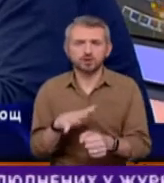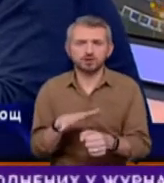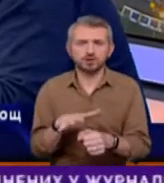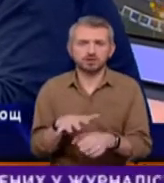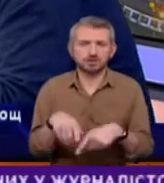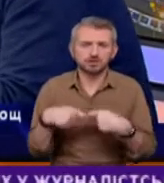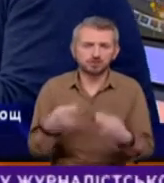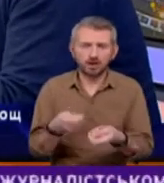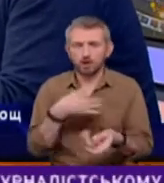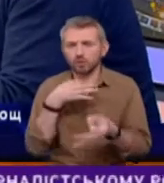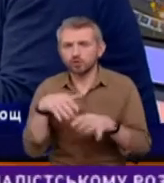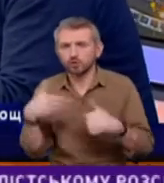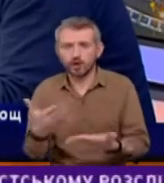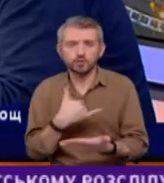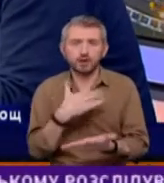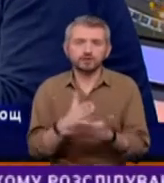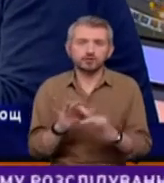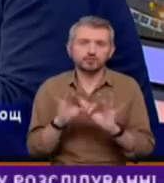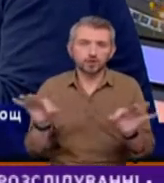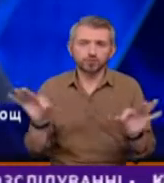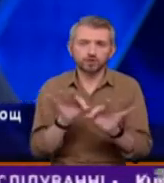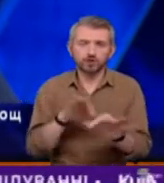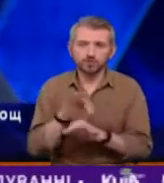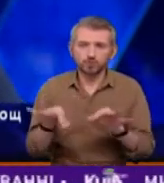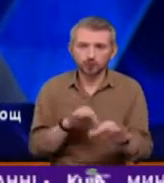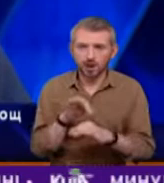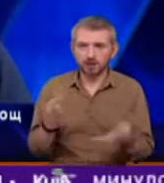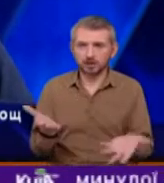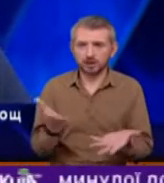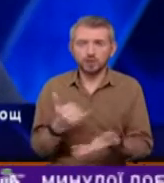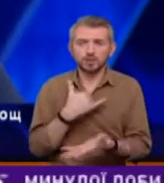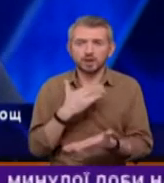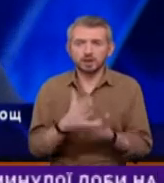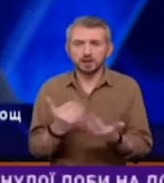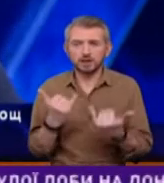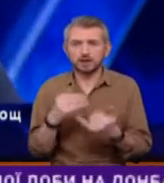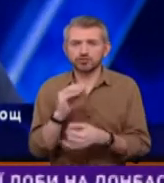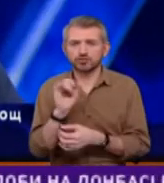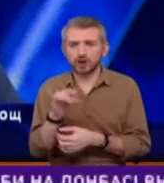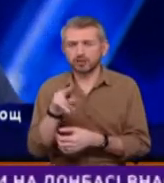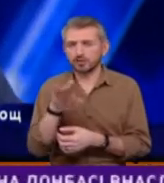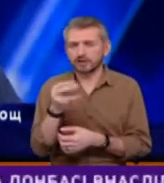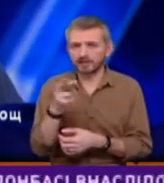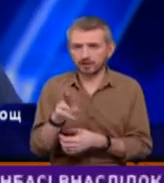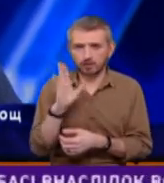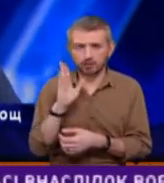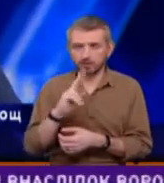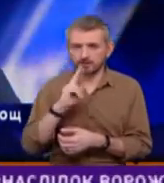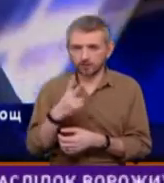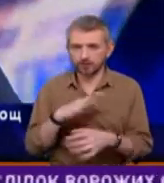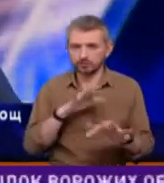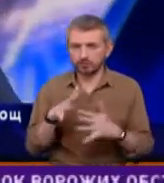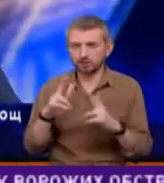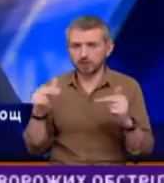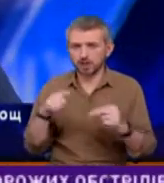делегувати, рекомендувати. У нас є шикарні музичні проекти, такі як Music Award. У нас є зараз «Жарптиця», вже другий рік поспіль буде відбуватися в Палаці